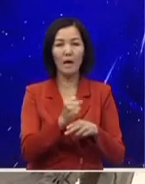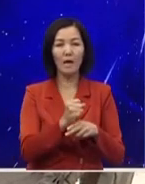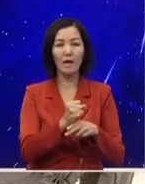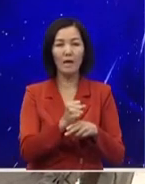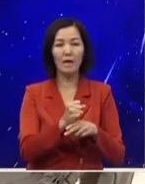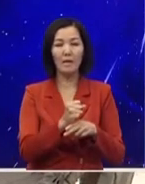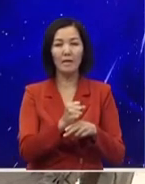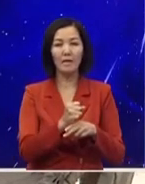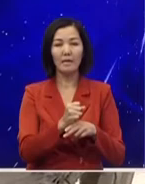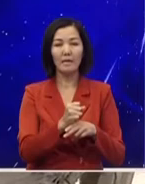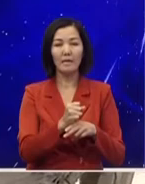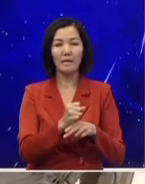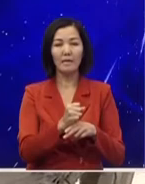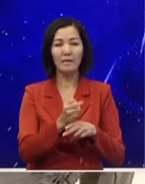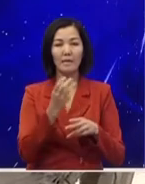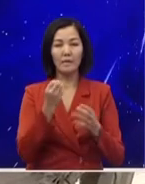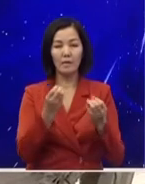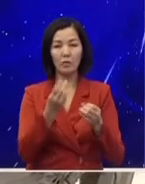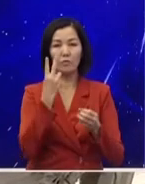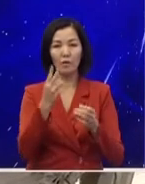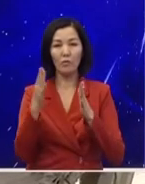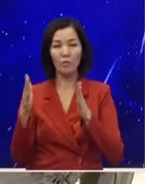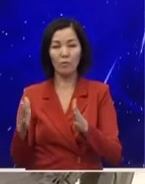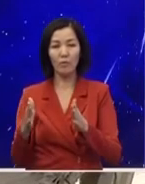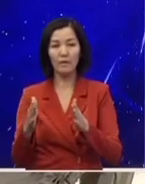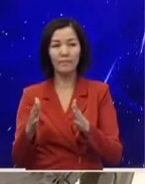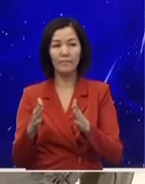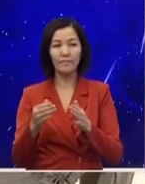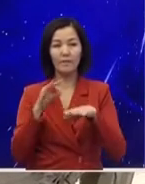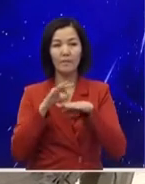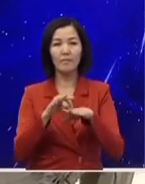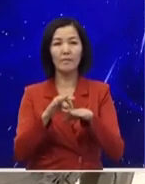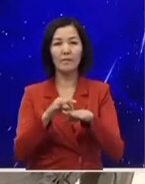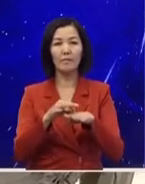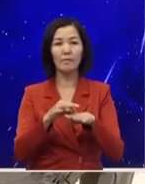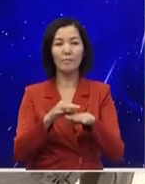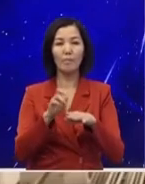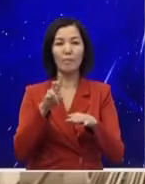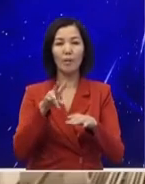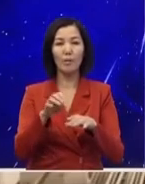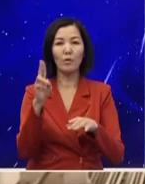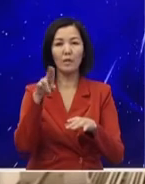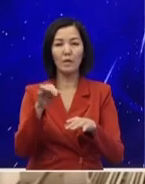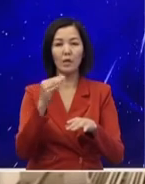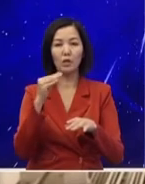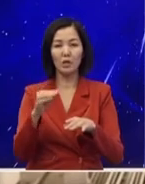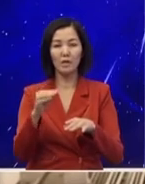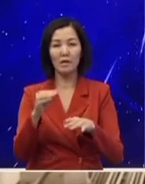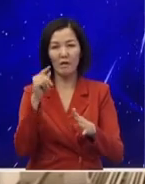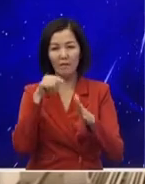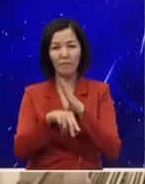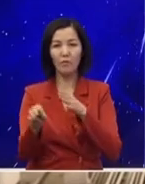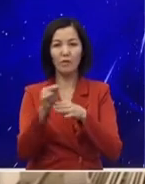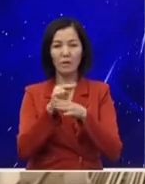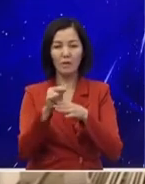пищеблоки, прачечном, кислородном. В настоящее время ведутся работы блоки Д, Е, Ж. Ведутся внутренние